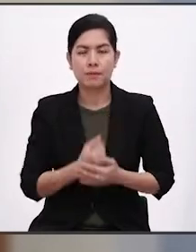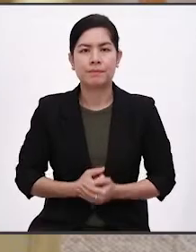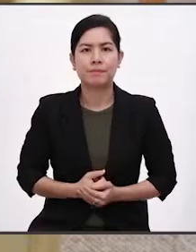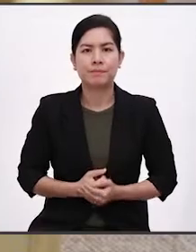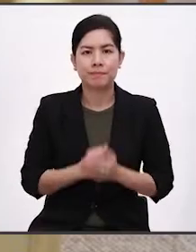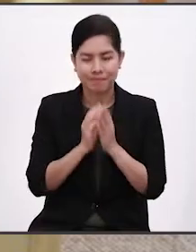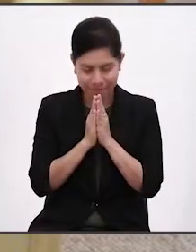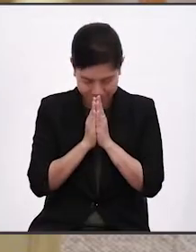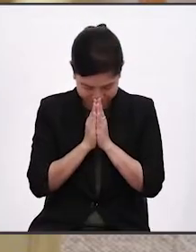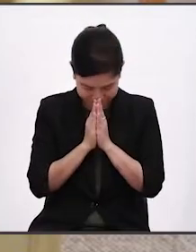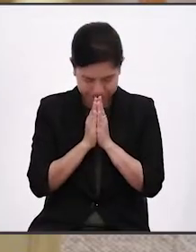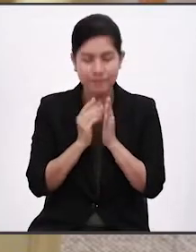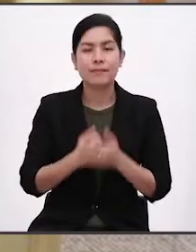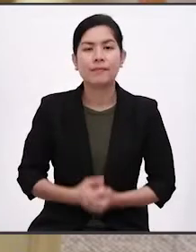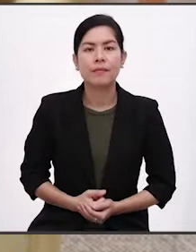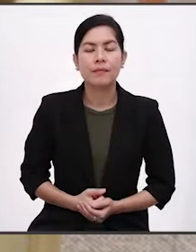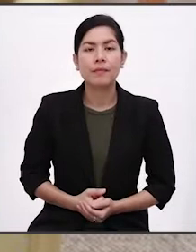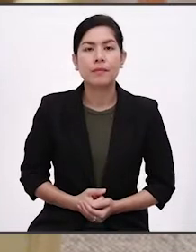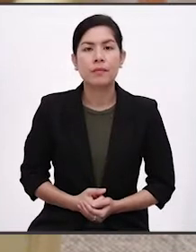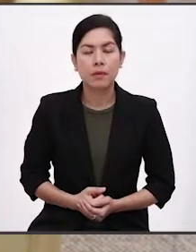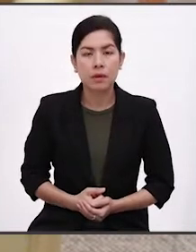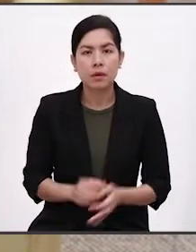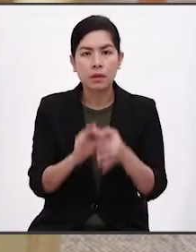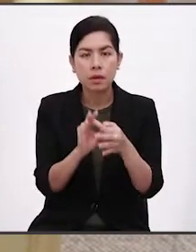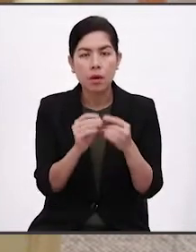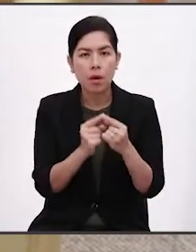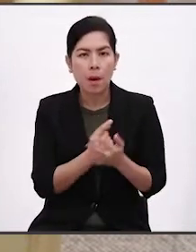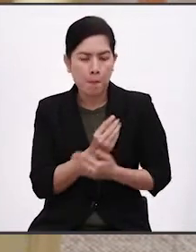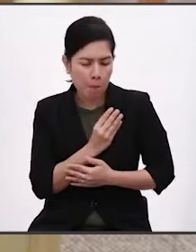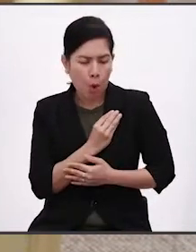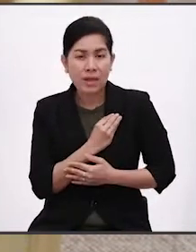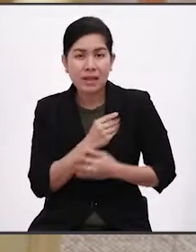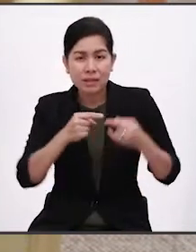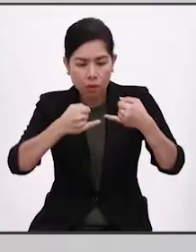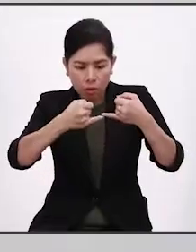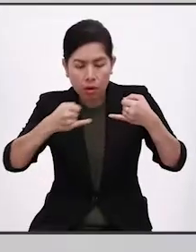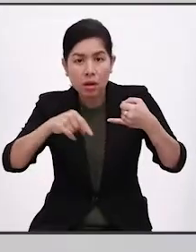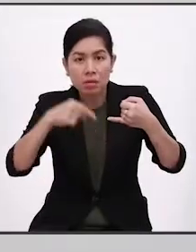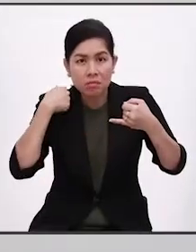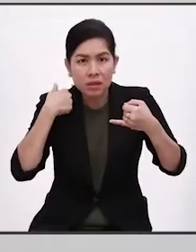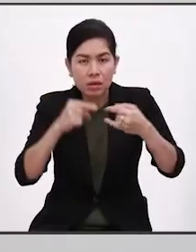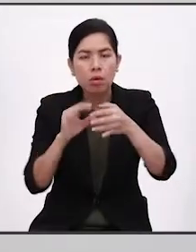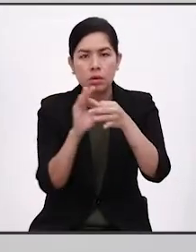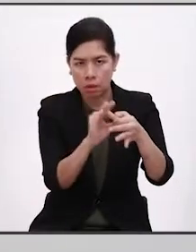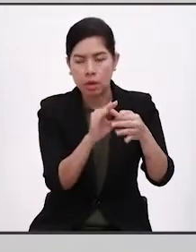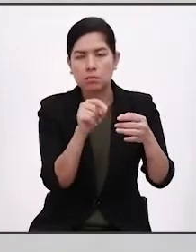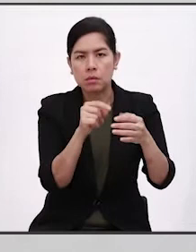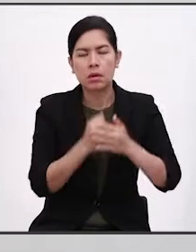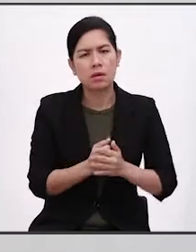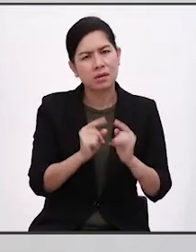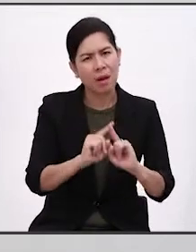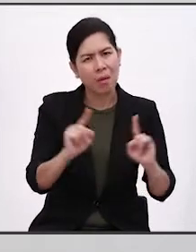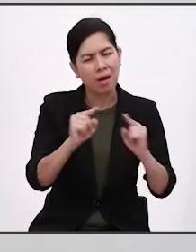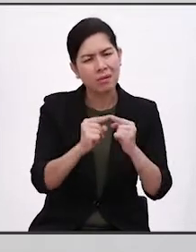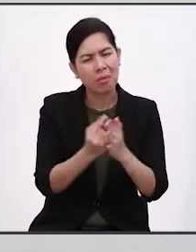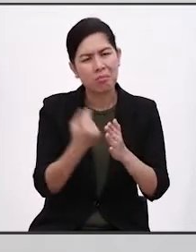ณ์ค่ะสวัสดีค่ะ สวัสดีครับ คุณหมอคะโรคหลอดเลือดหัวใจชื่อมันก็บ่งอยู่แล้วว่ามันเกี่ยวข้องกับหลอดเลือดหัวใจ ใช่ครับ แต่มันไปเป็นโร